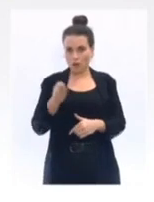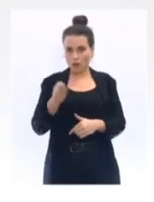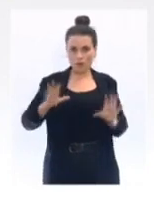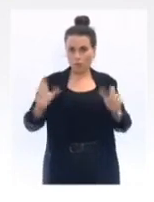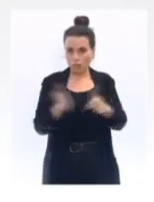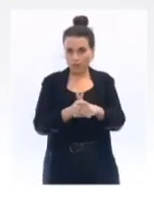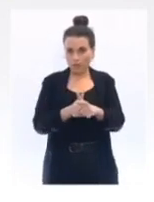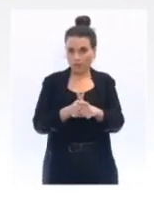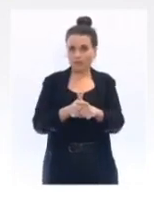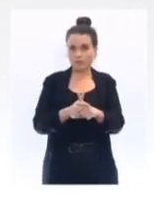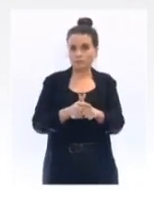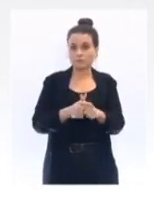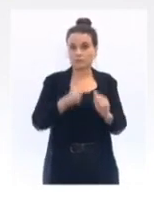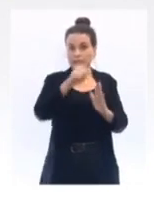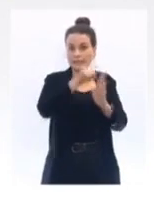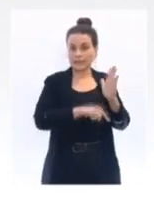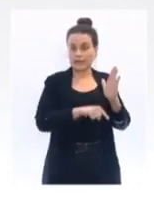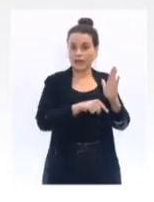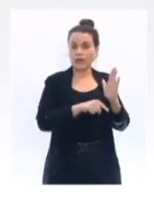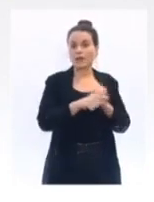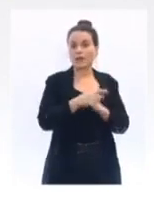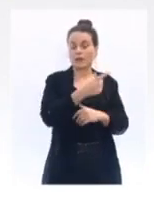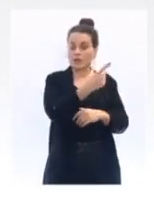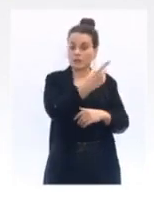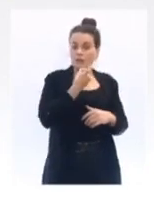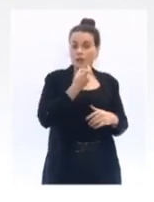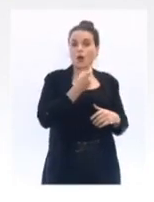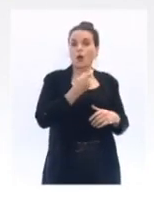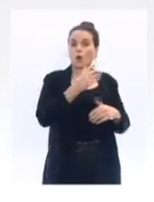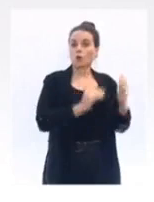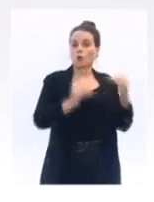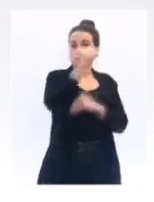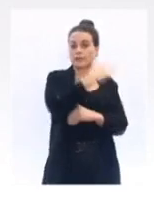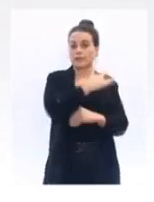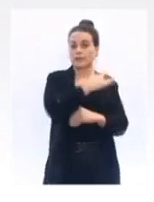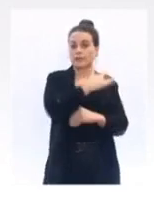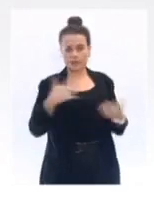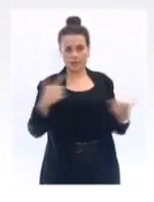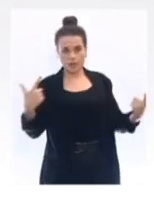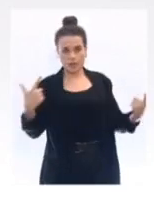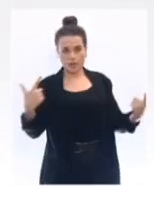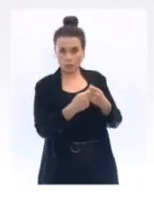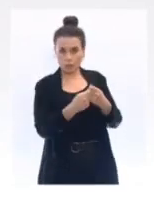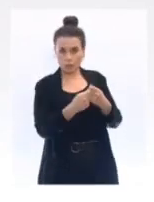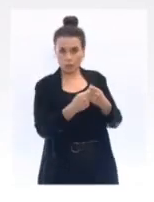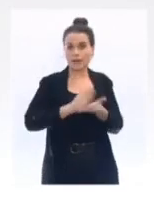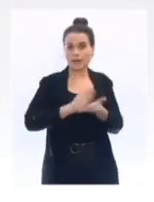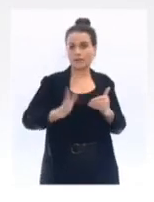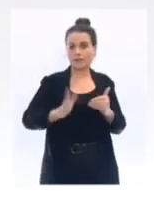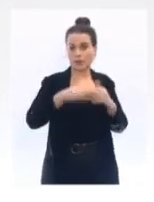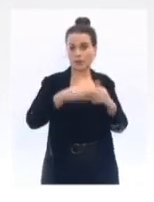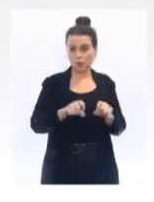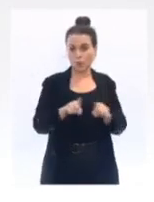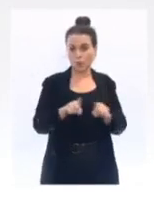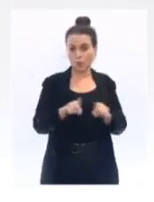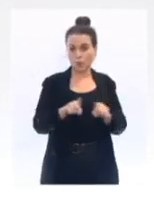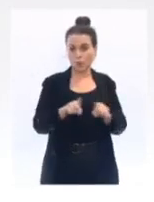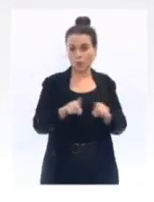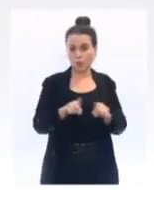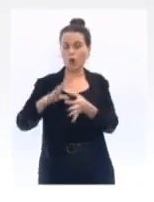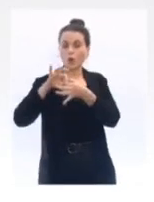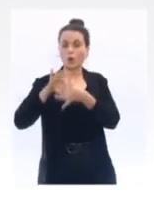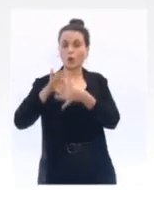protocole de continuité pédagogique que nous avons déjà appliqué ces derniers temps, avec la possibilité d'un enseignement à distance qui se déclenche